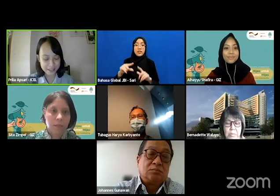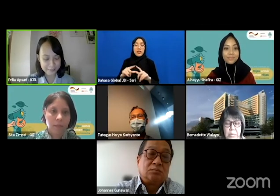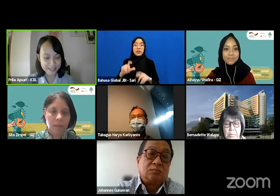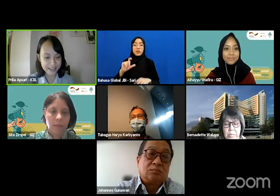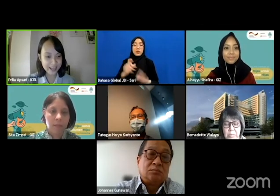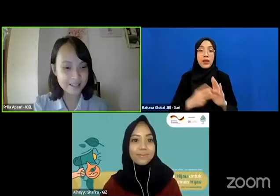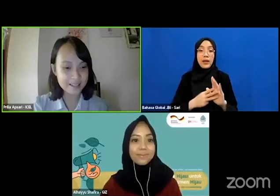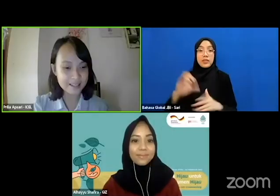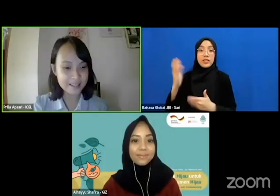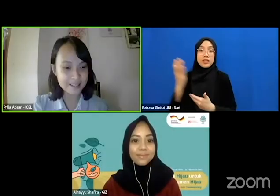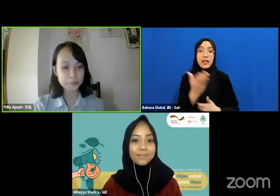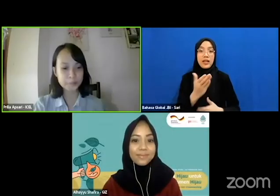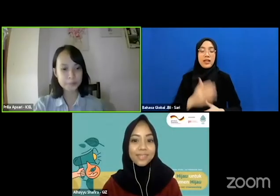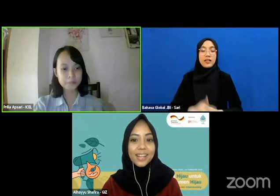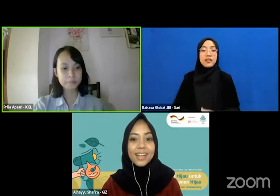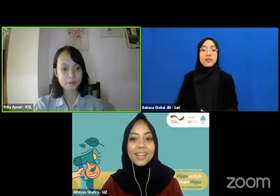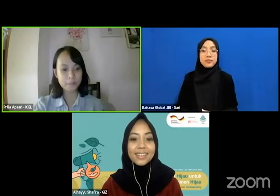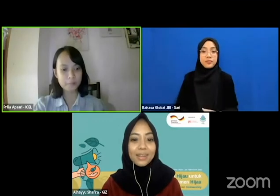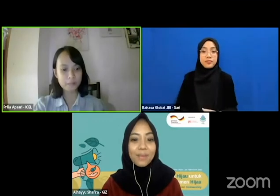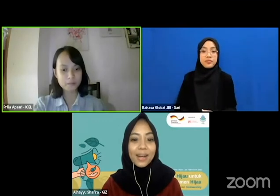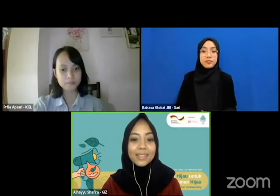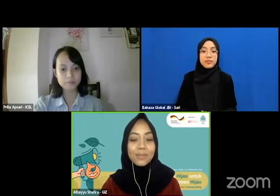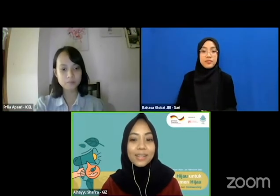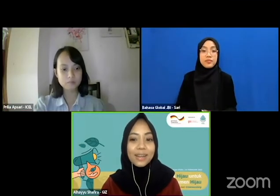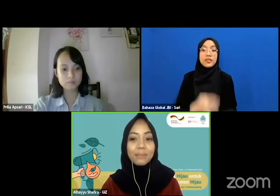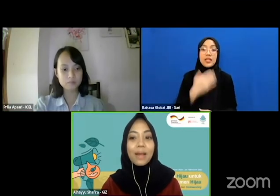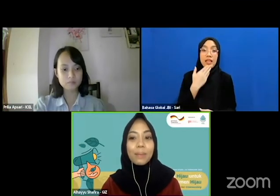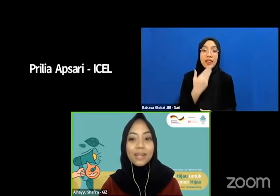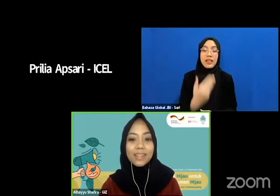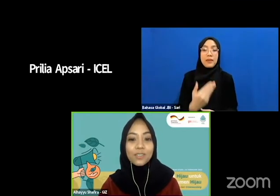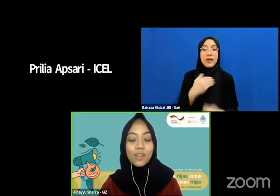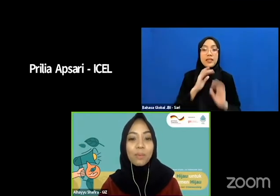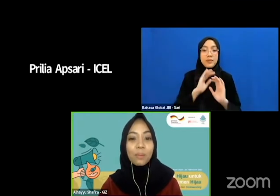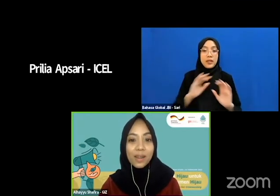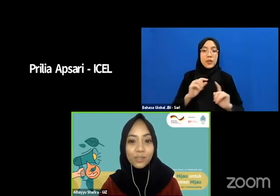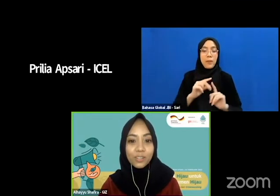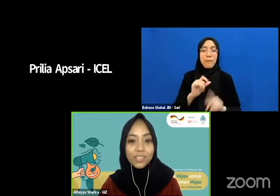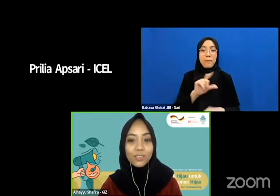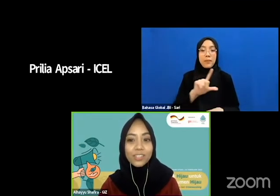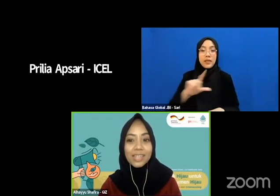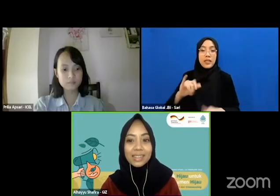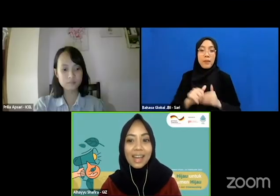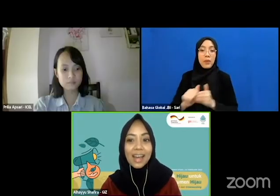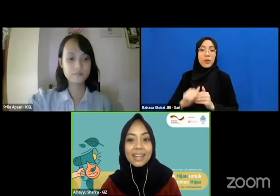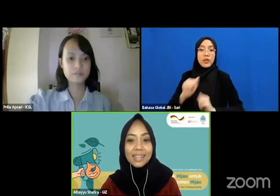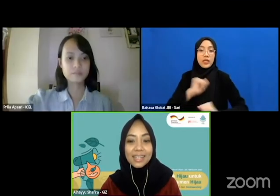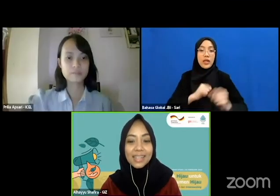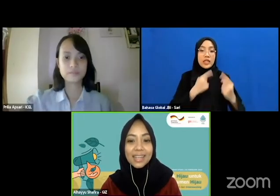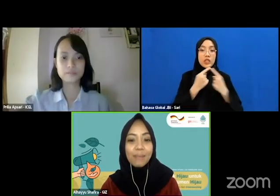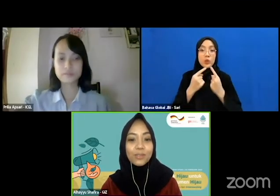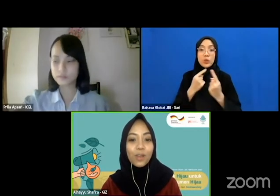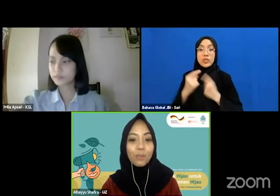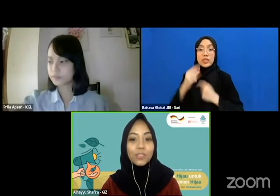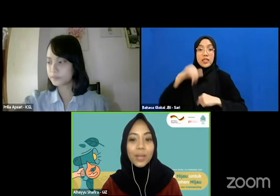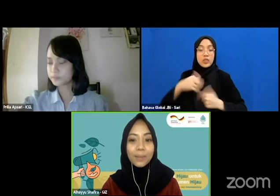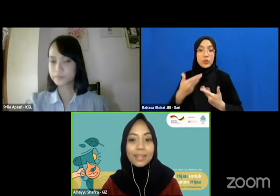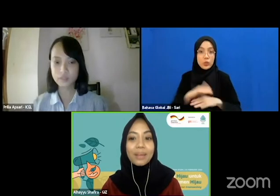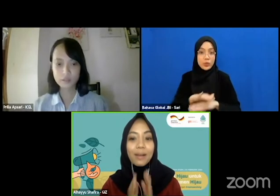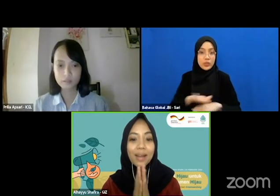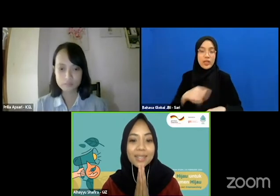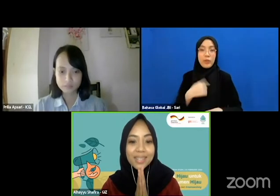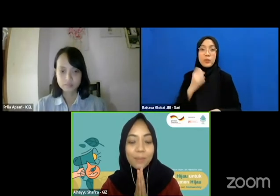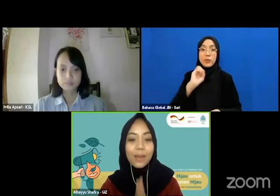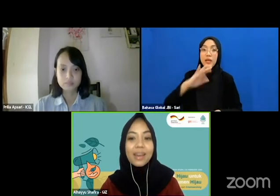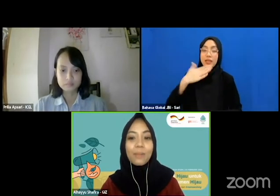tepuk saya persilahkan Terima kasih banyak Mbak Prilly sudah memandu diskusi kita hari ini kami juga mengucapkan